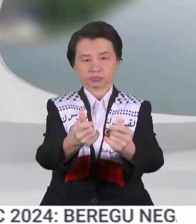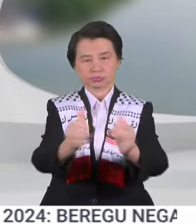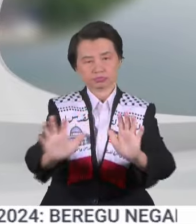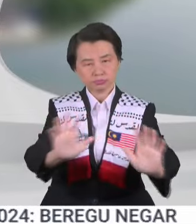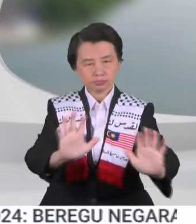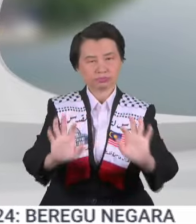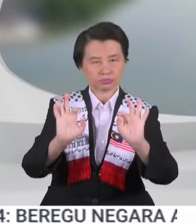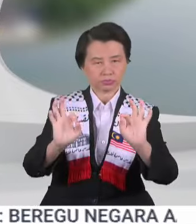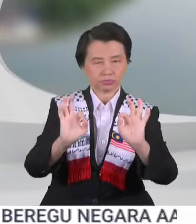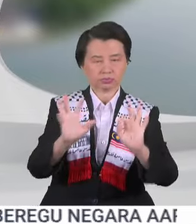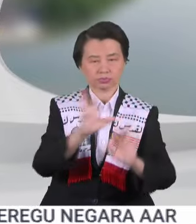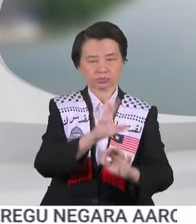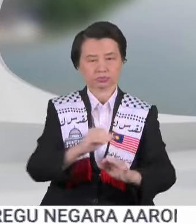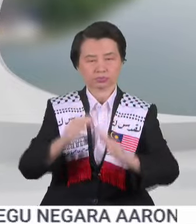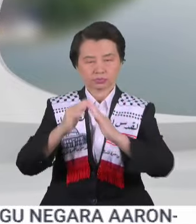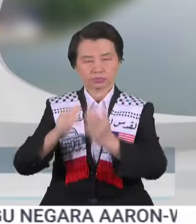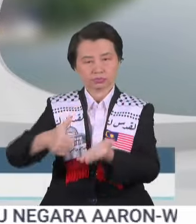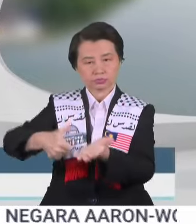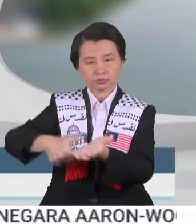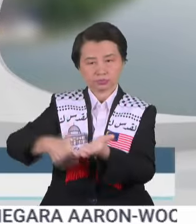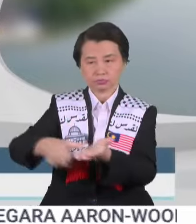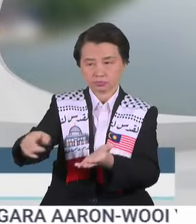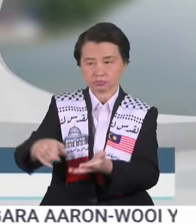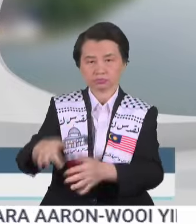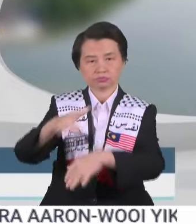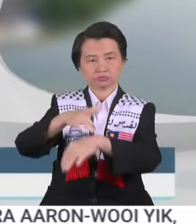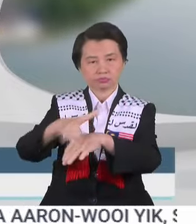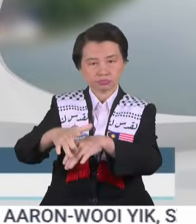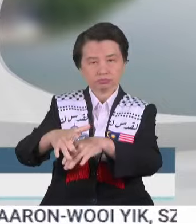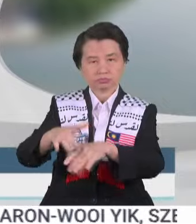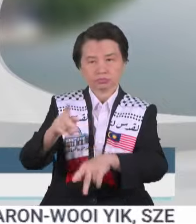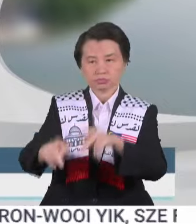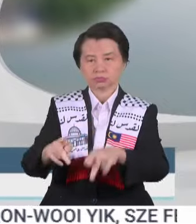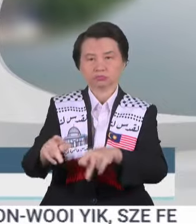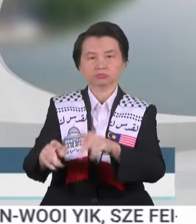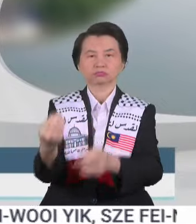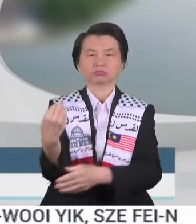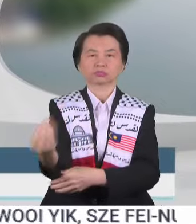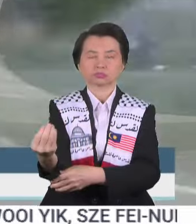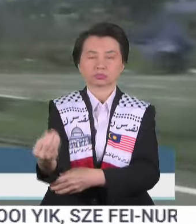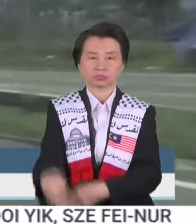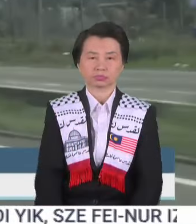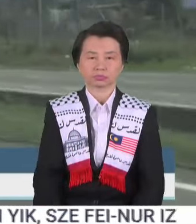terkawal. Manakala kompleks Beli Belah juga masih kelihatan lengang daripada kehadiran orang ramai.